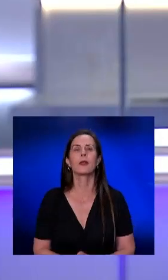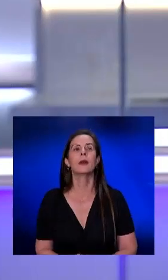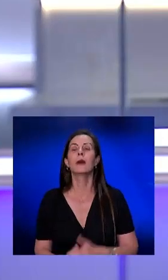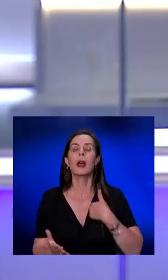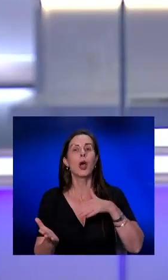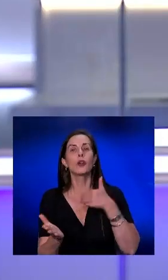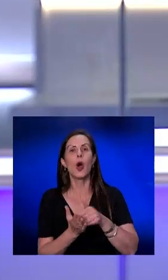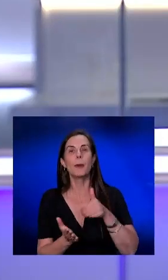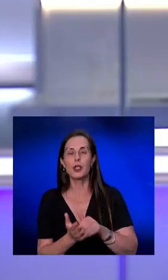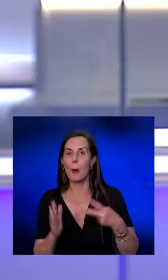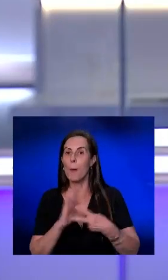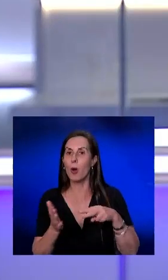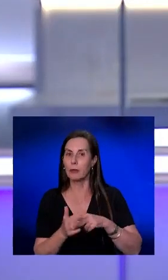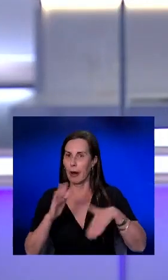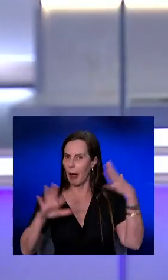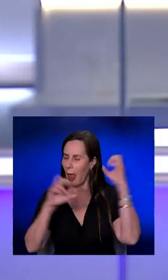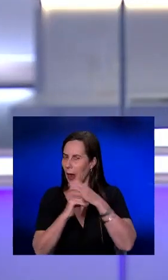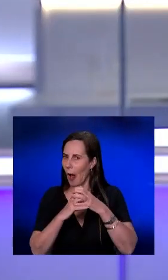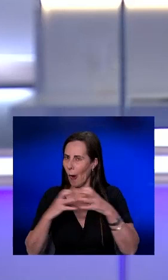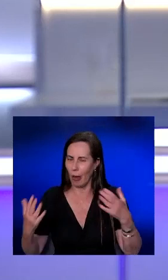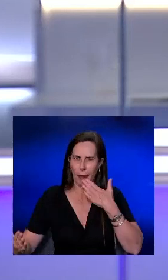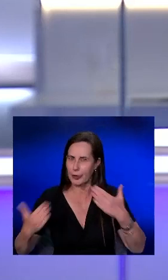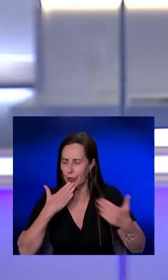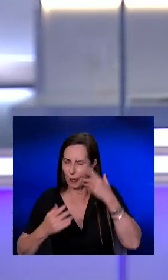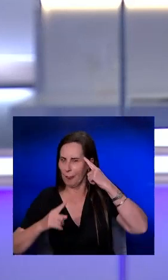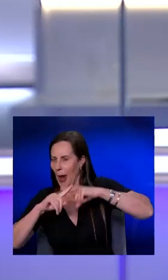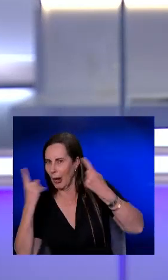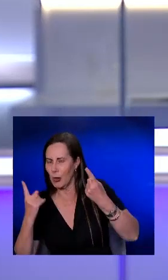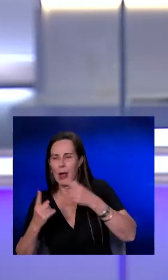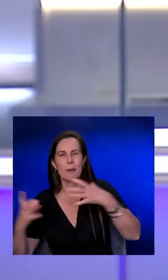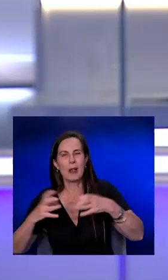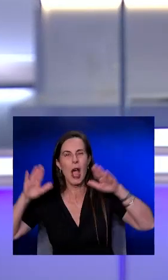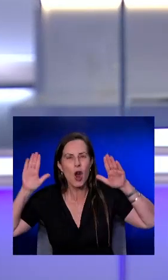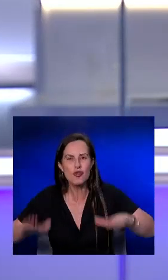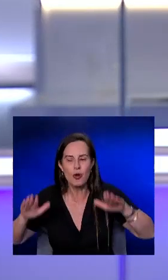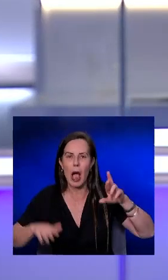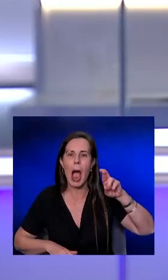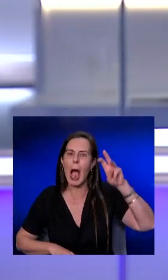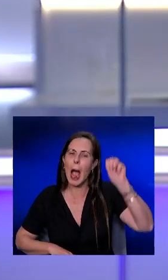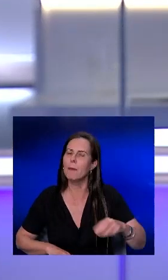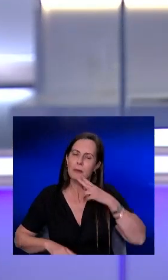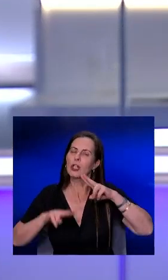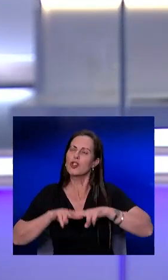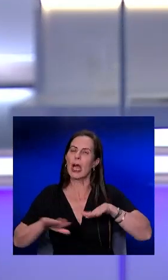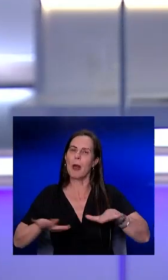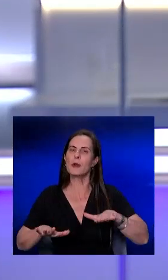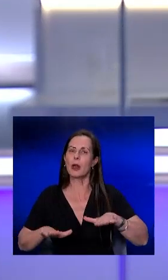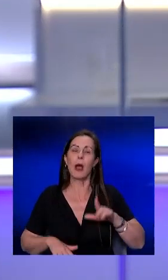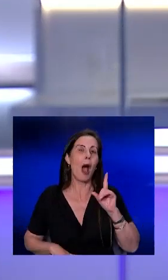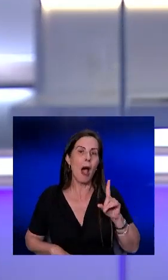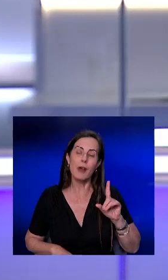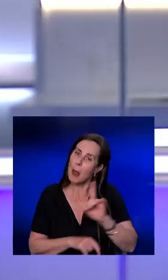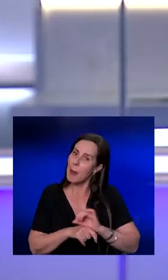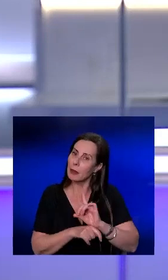ממשיכים בעניינים הפוליטיים. אחרי לילה ארוך של דיונים ומחלוקות במועצת השורא, רע"מ מתקפלת ומודיעה שהיא נשארת בקואליציה, ולפחות